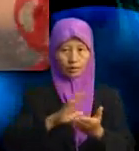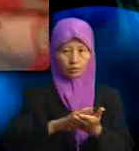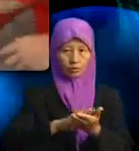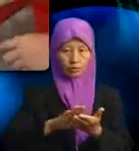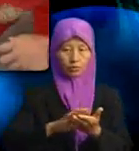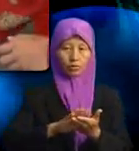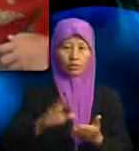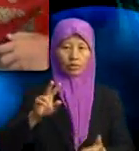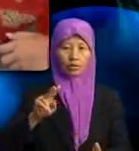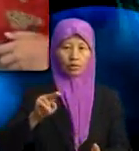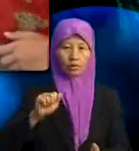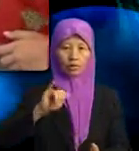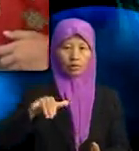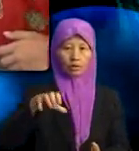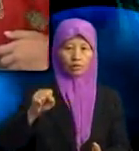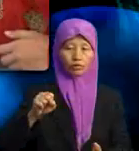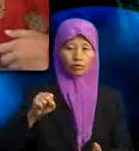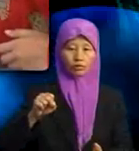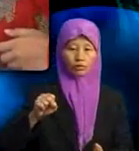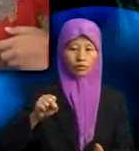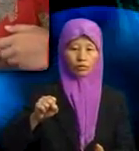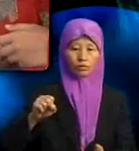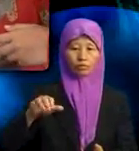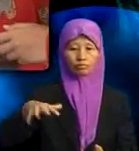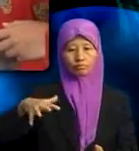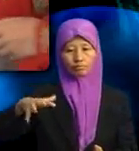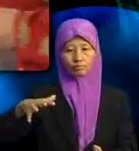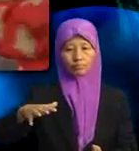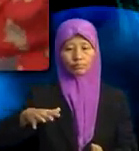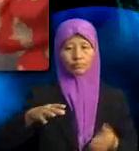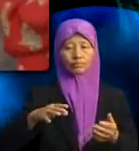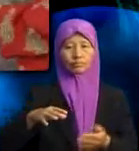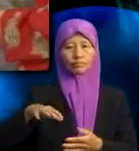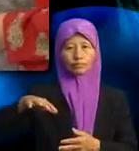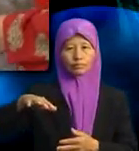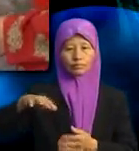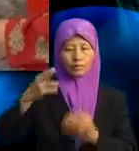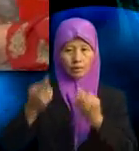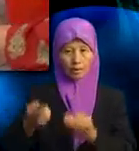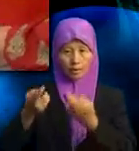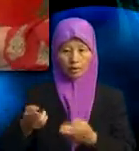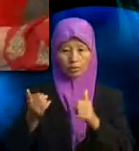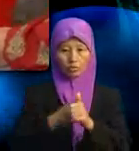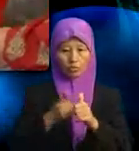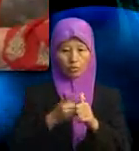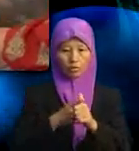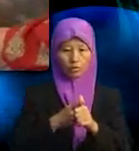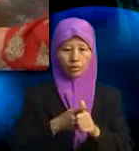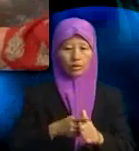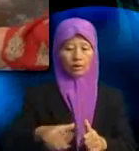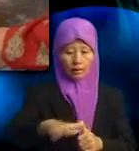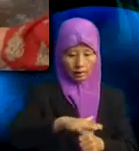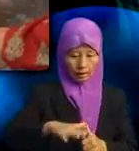Cara menyucikan najis mutawassithah. Mula-mula, hilangkan zat najis